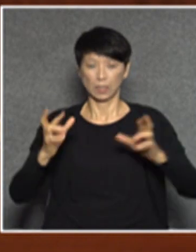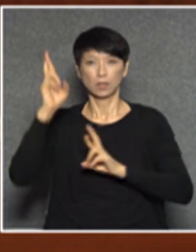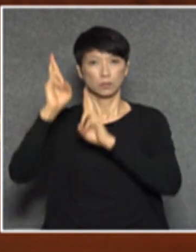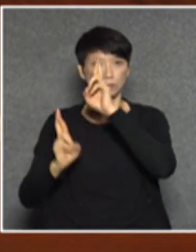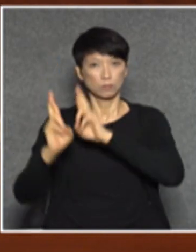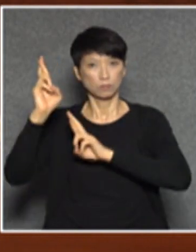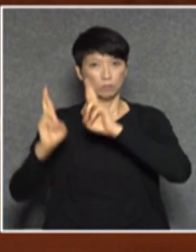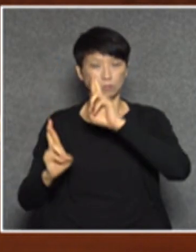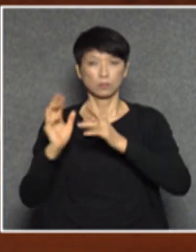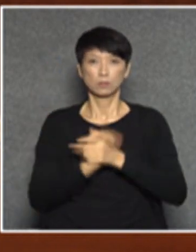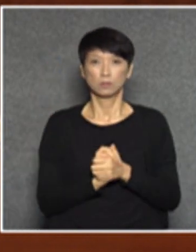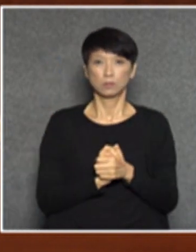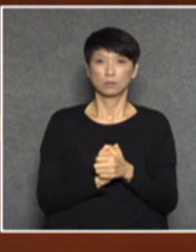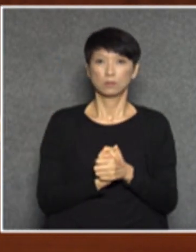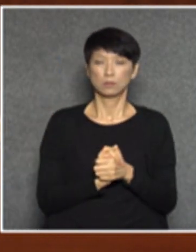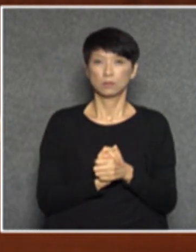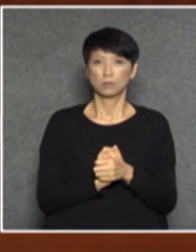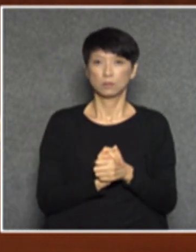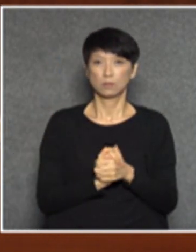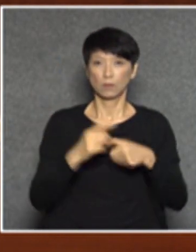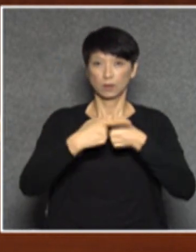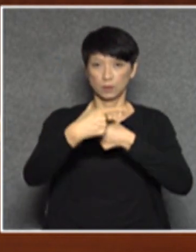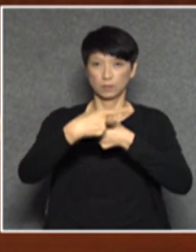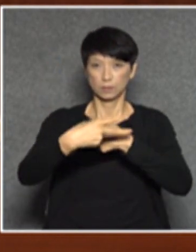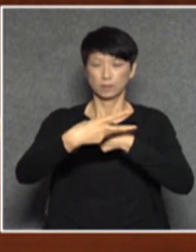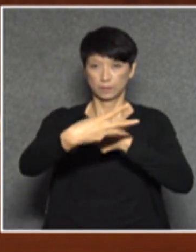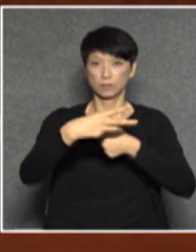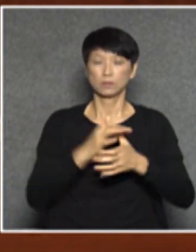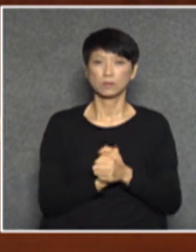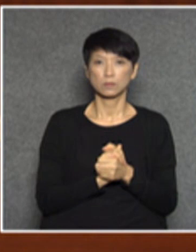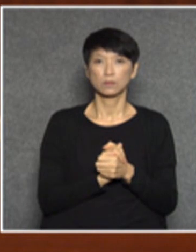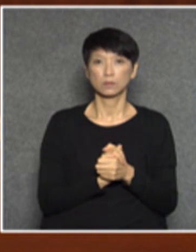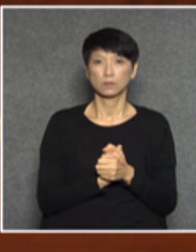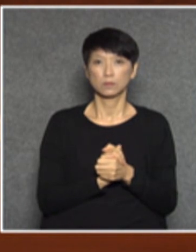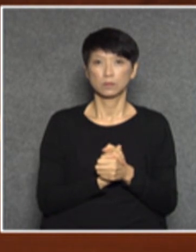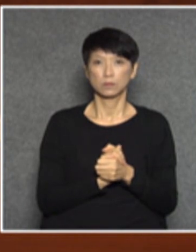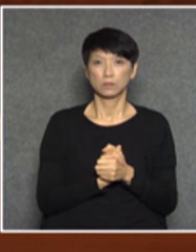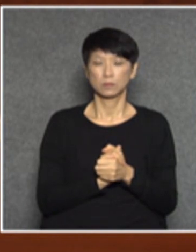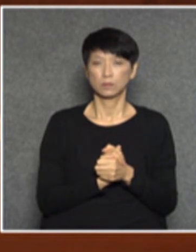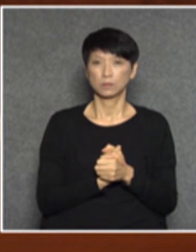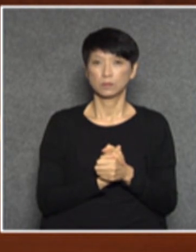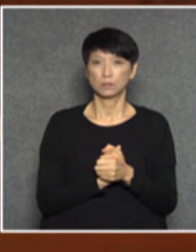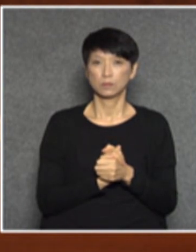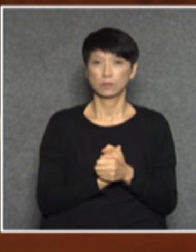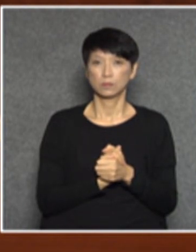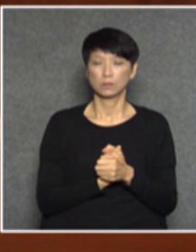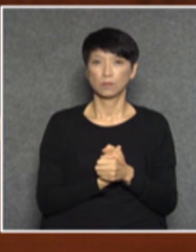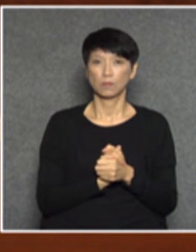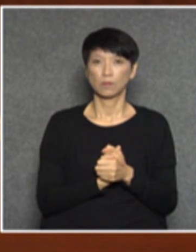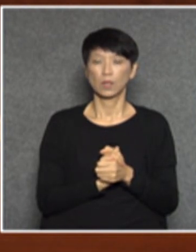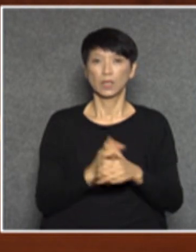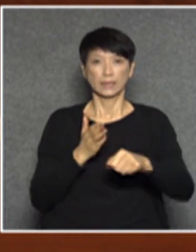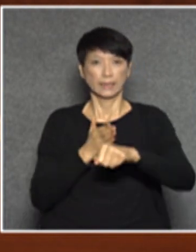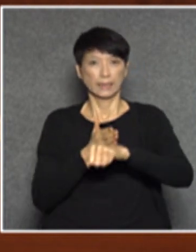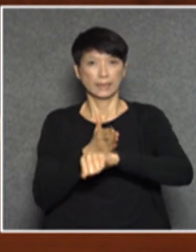當中呢是排前三名的。如果你看這些延誤數字，我相信